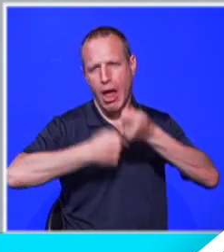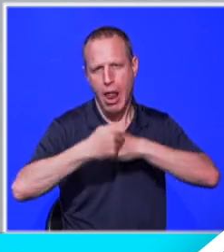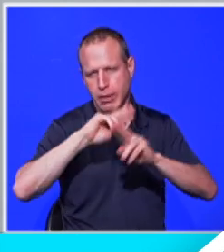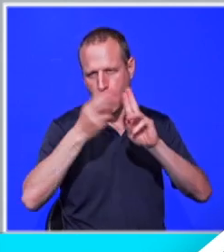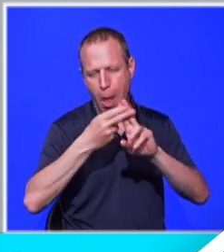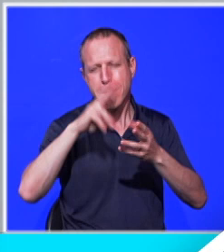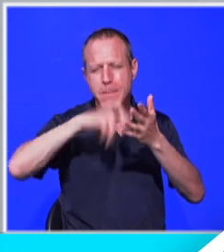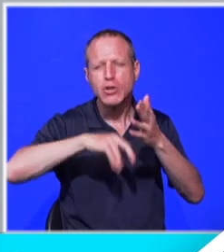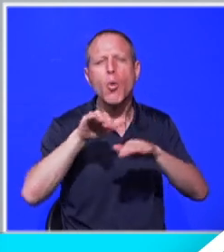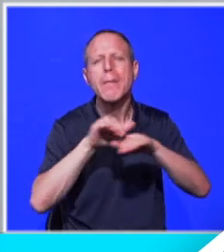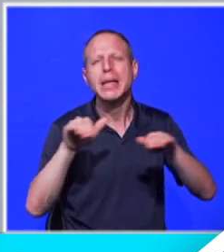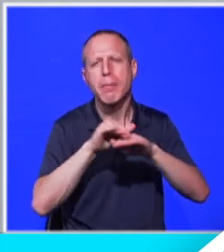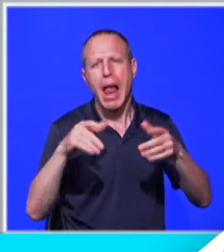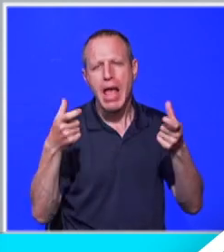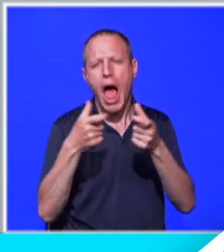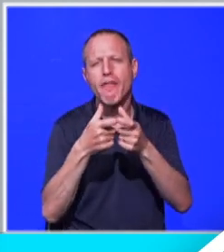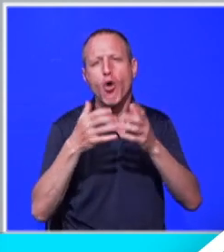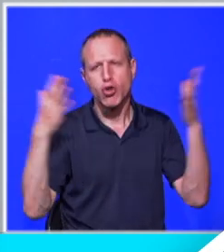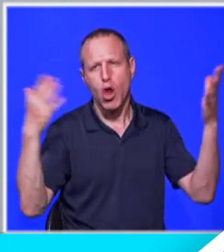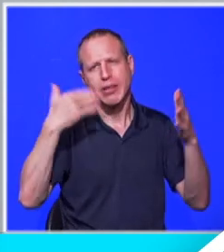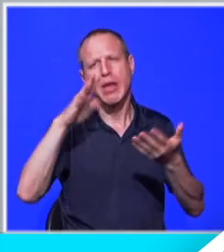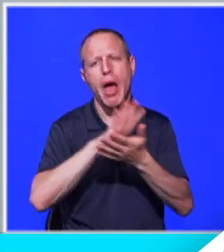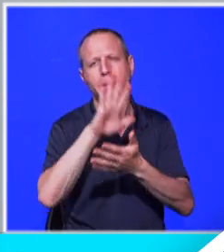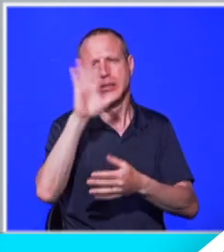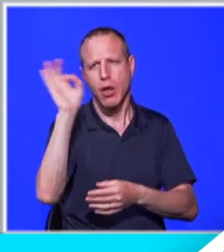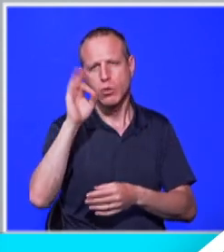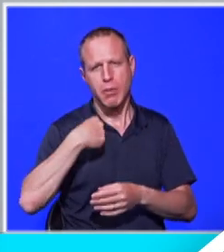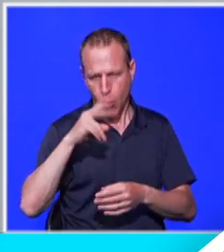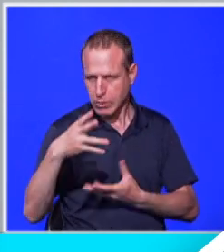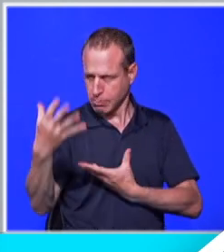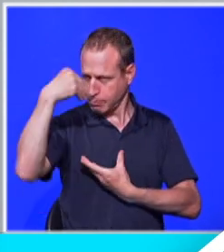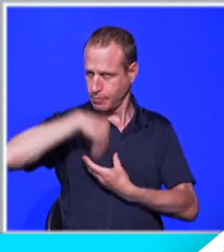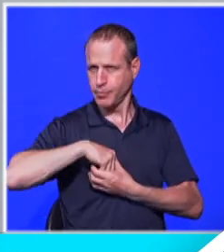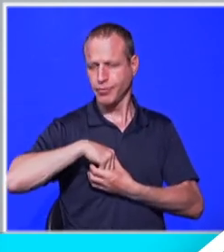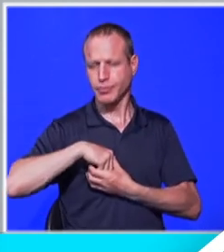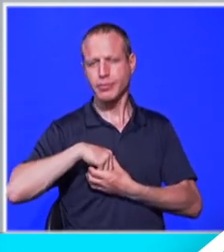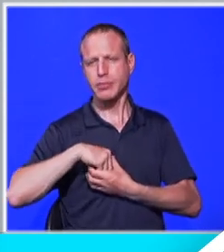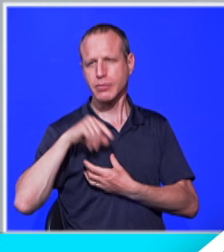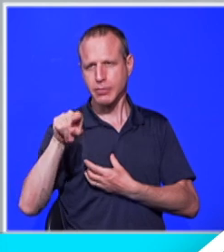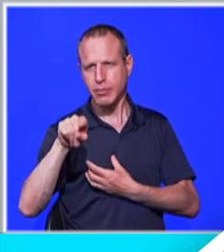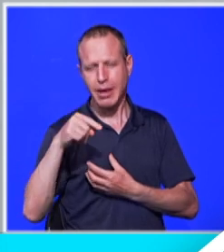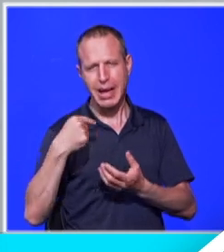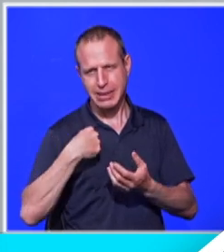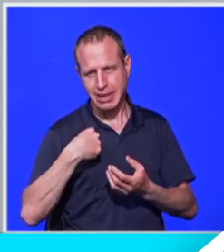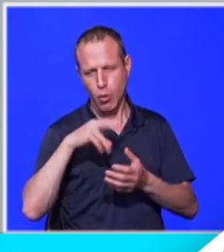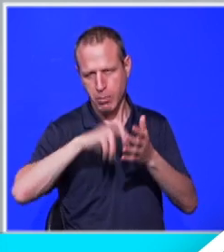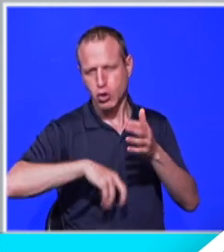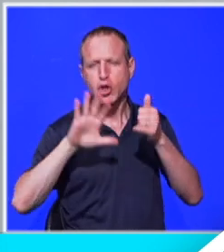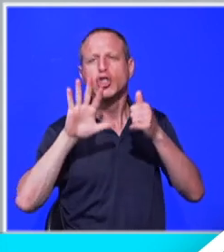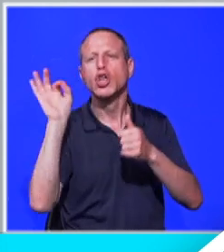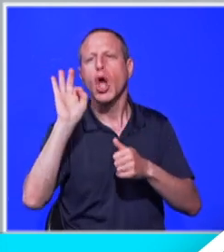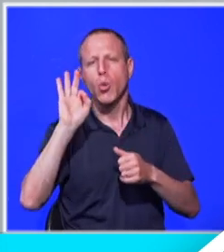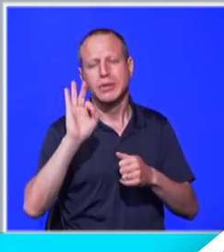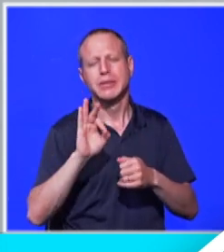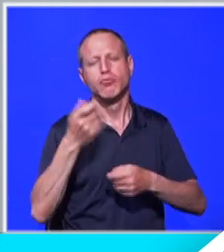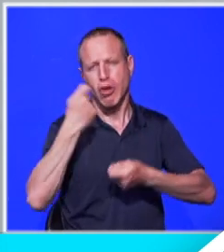שהמיסוי המינימלי על חברות גדולות יהיה 15%. אנחנו צריכים לאמץ את זה, מכיוון שאצלנו המיסוי 6%. בעוד